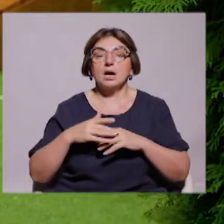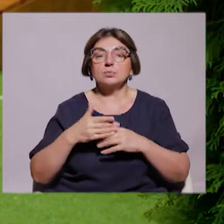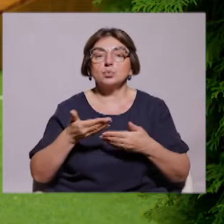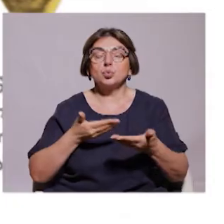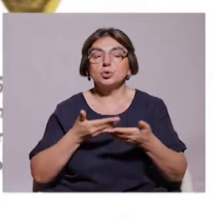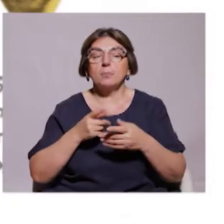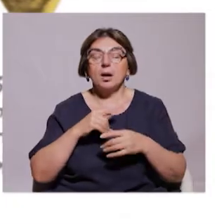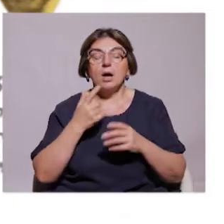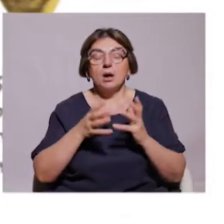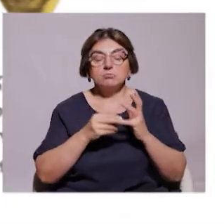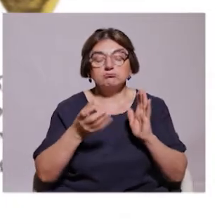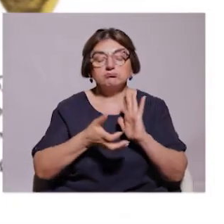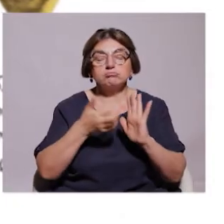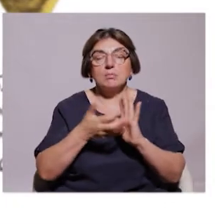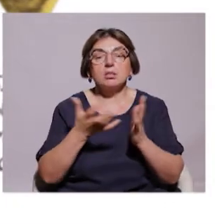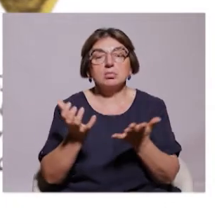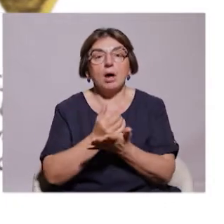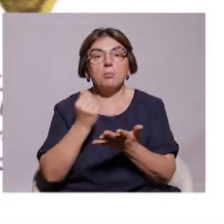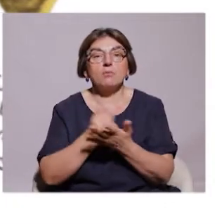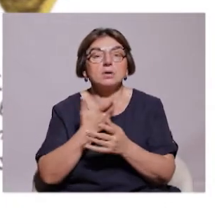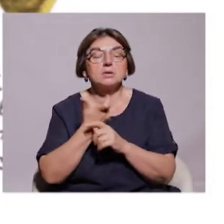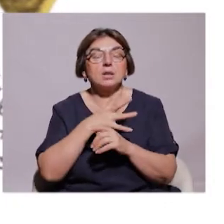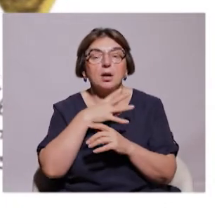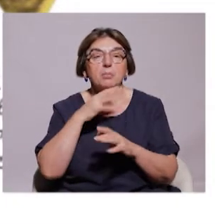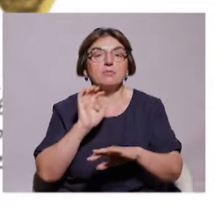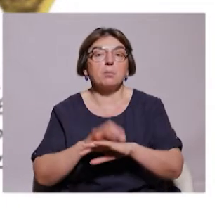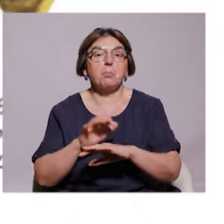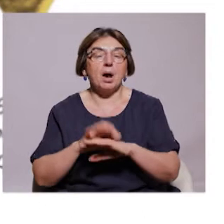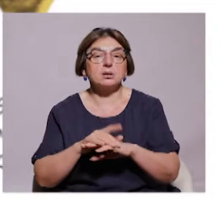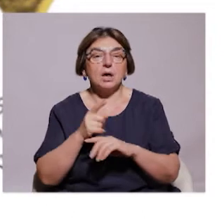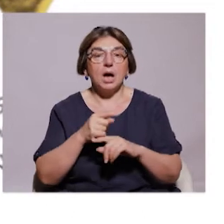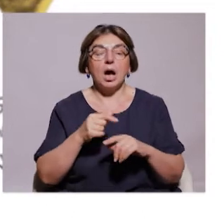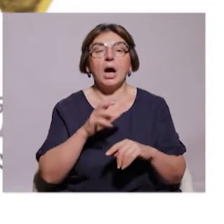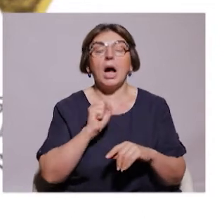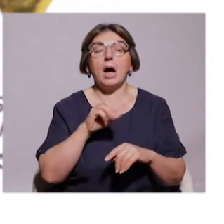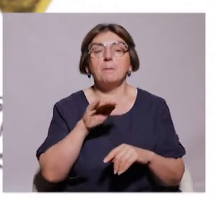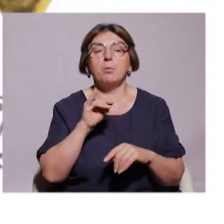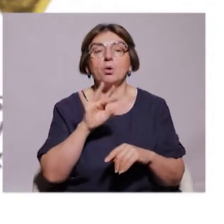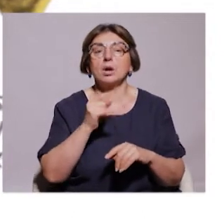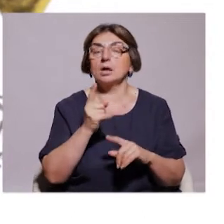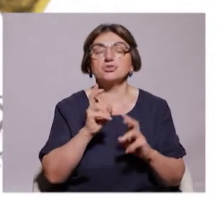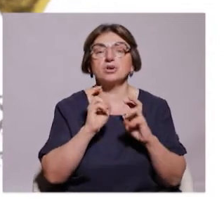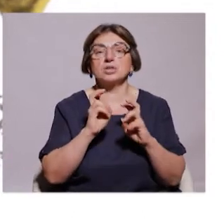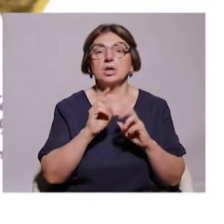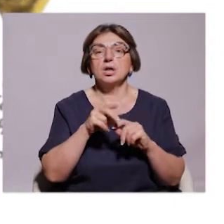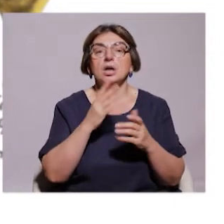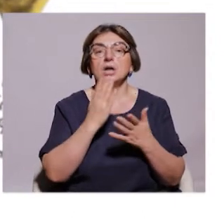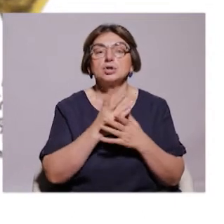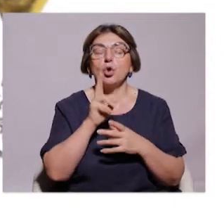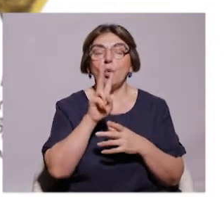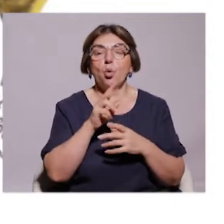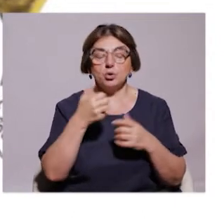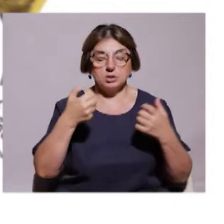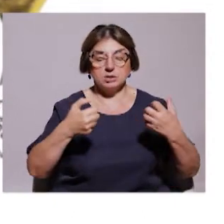უპირველესად ამფორები. რა არის ამფორა? როგორც ხედავთ სურაზე, ეს არის ორსახელურიანი თიხის ჭურჭელი, წვრილწვეტიანი, და